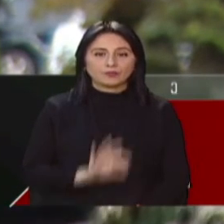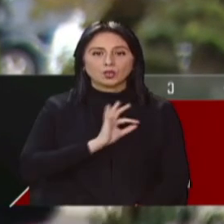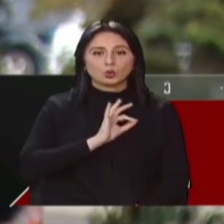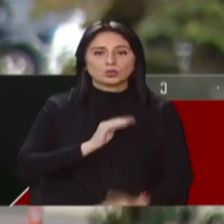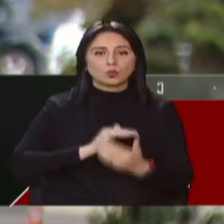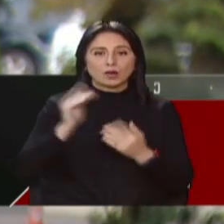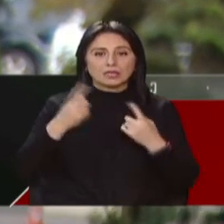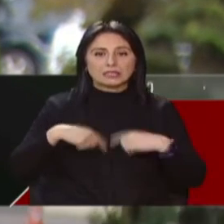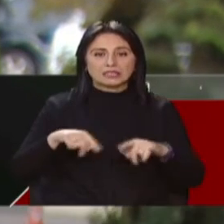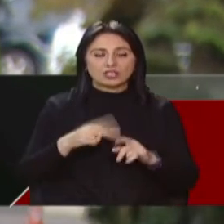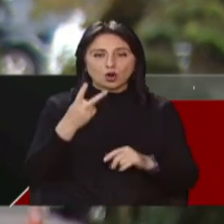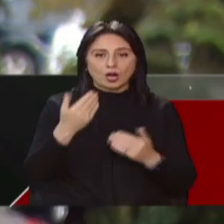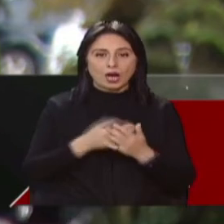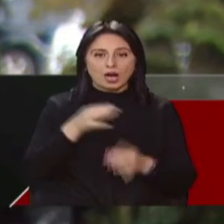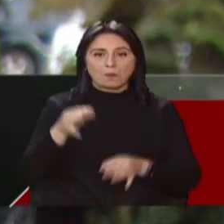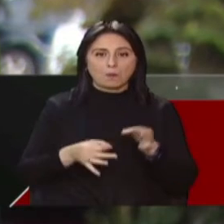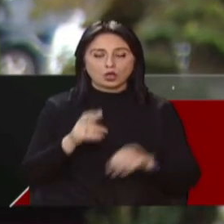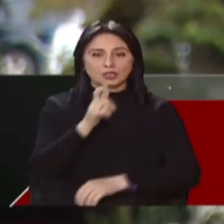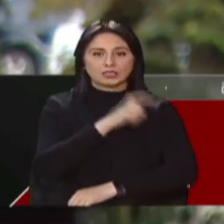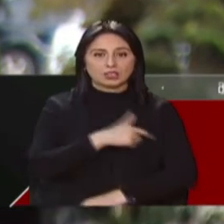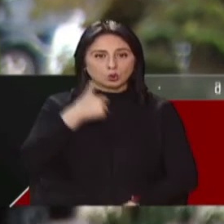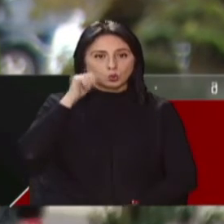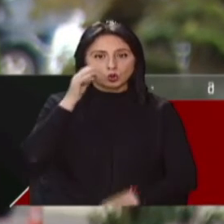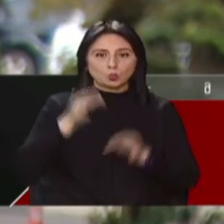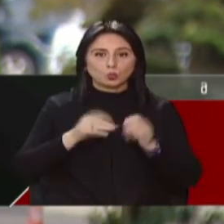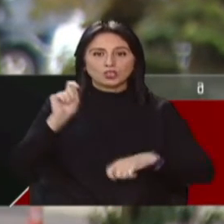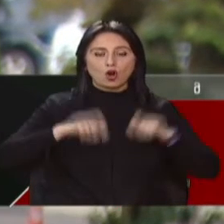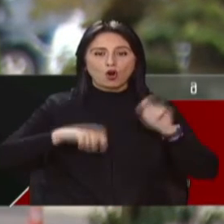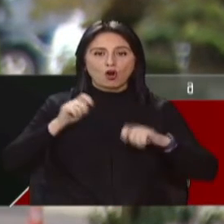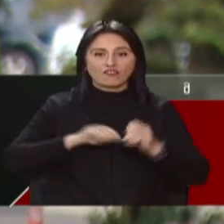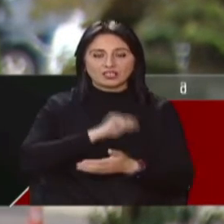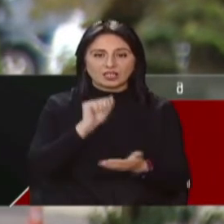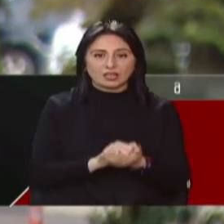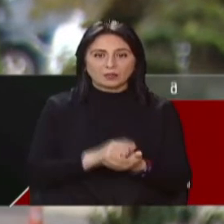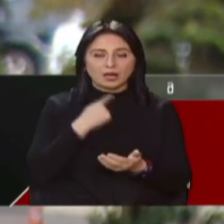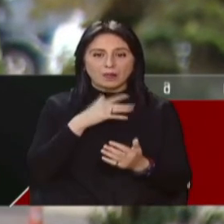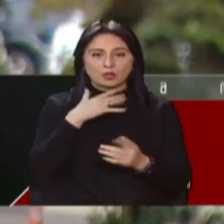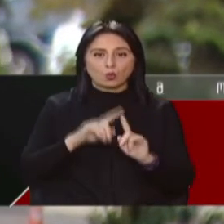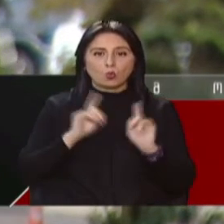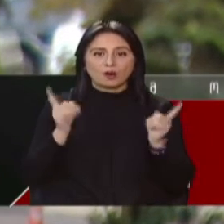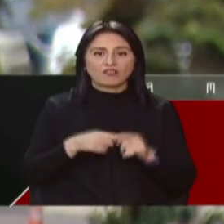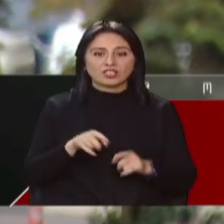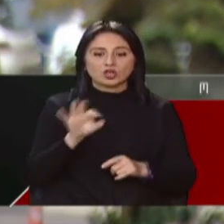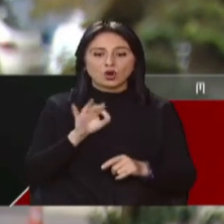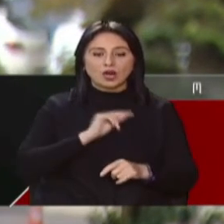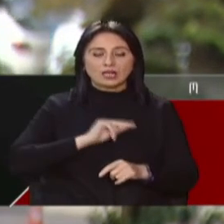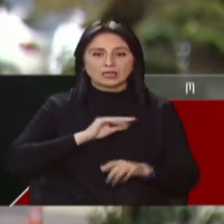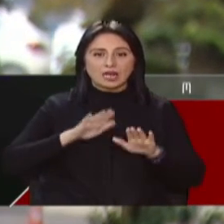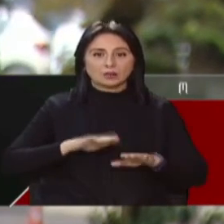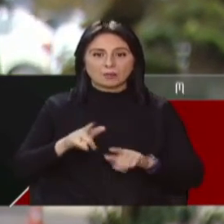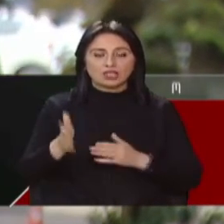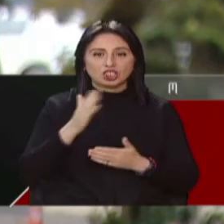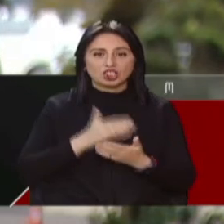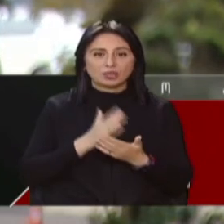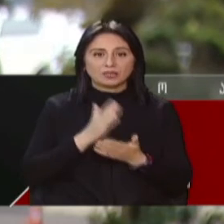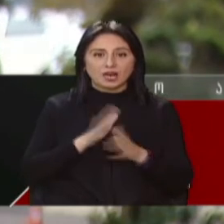Justiției sumagle săpțoși ori ახალი მოსამართლე წევრი გუშინ მოსამართლეთა კონფერენციაზე დაამტკიცეს ხმათა უმრავლესობით აღნიშნული თანამდებობები მას შემდეგ